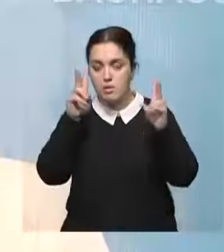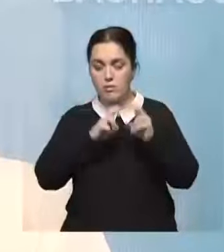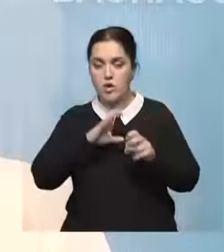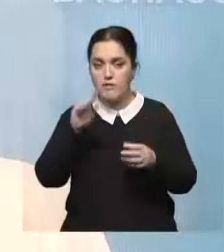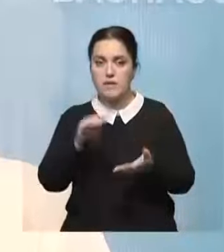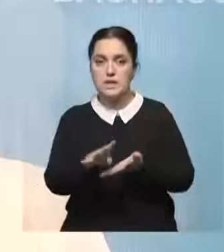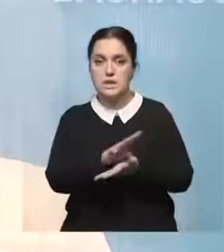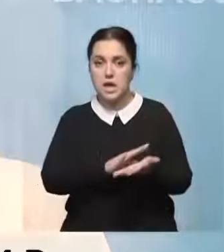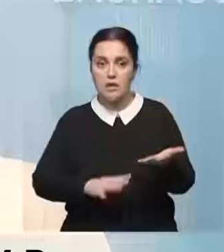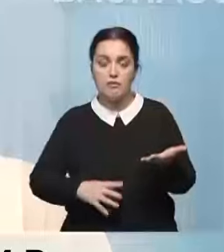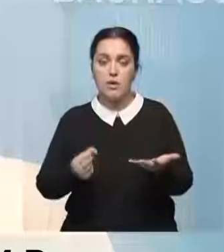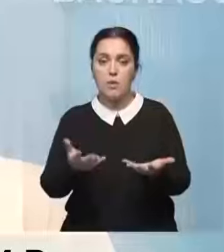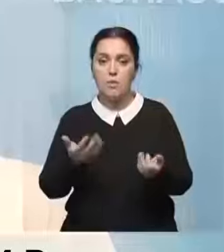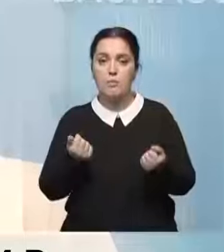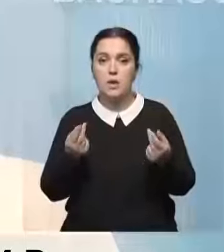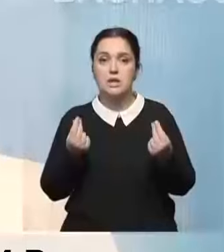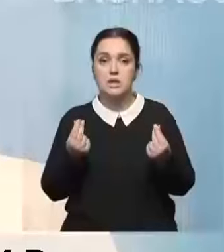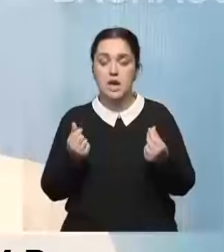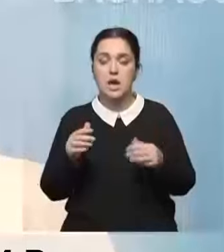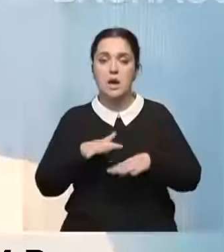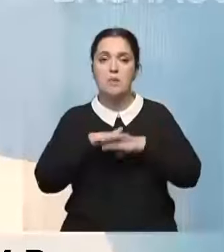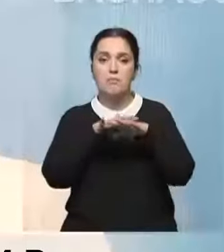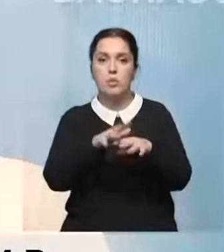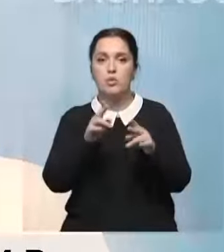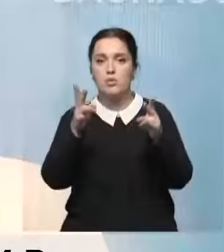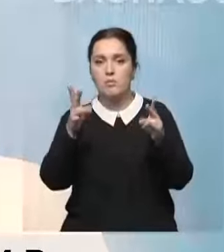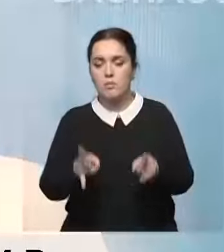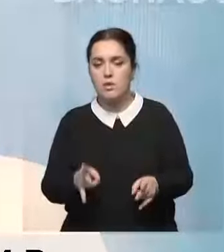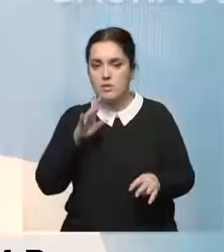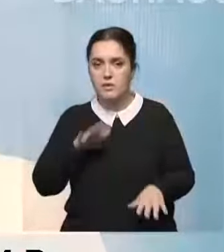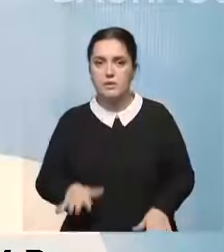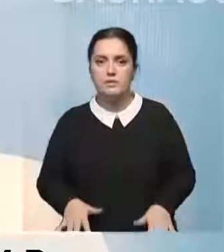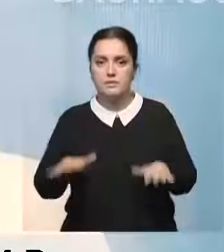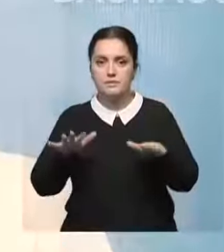и по мере поступления денег перечислим их пострадавшим от паводков.